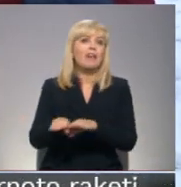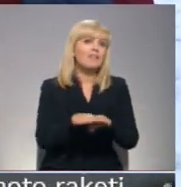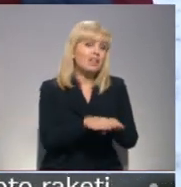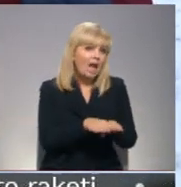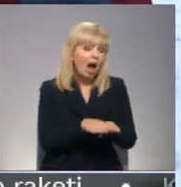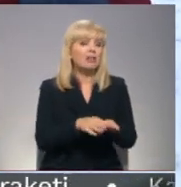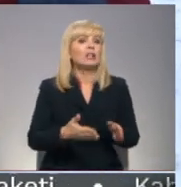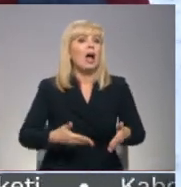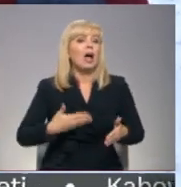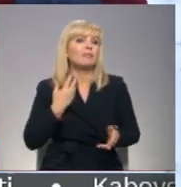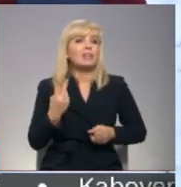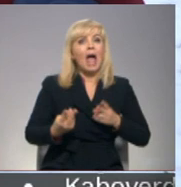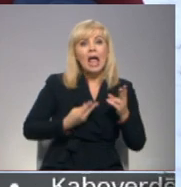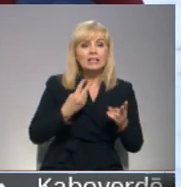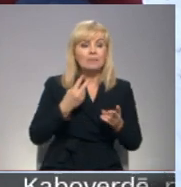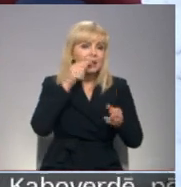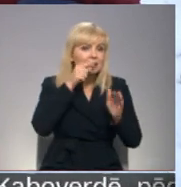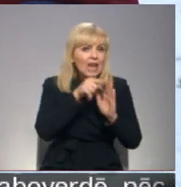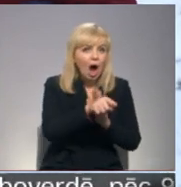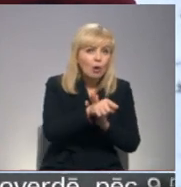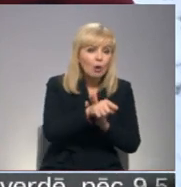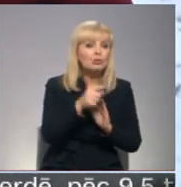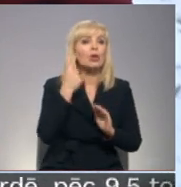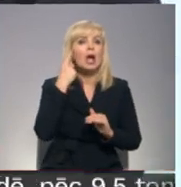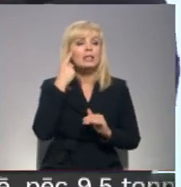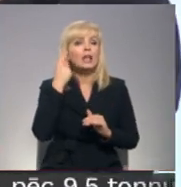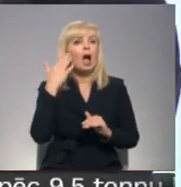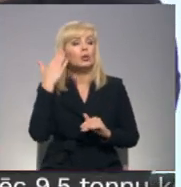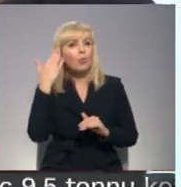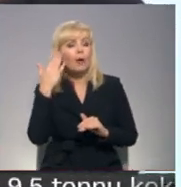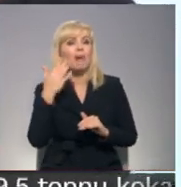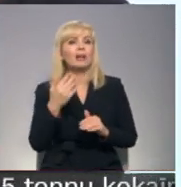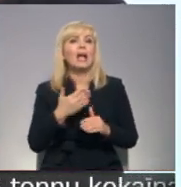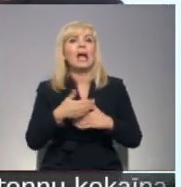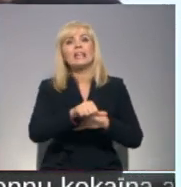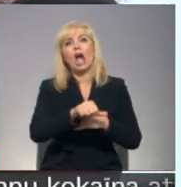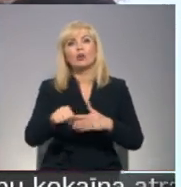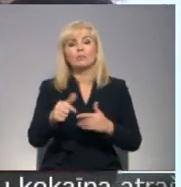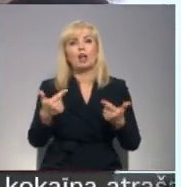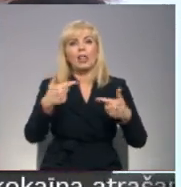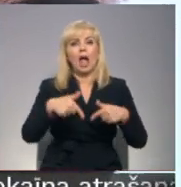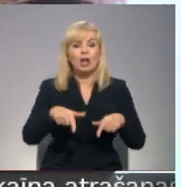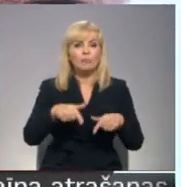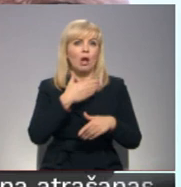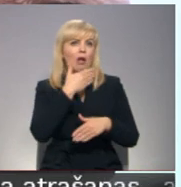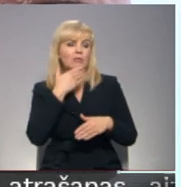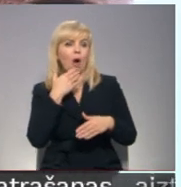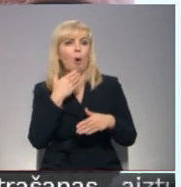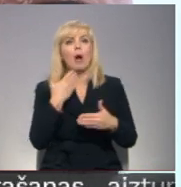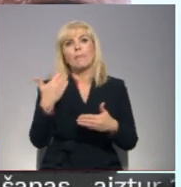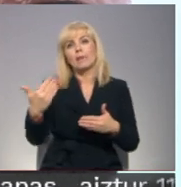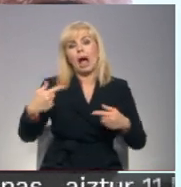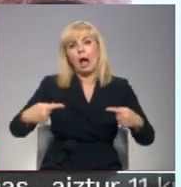un zinātkāri. Vienradošo domu lidojumu ierobežo laika apstākļi, kas, kā jau ierasts, gandrīz nekad nav īsti